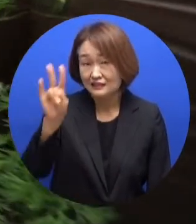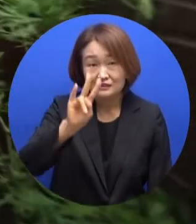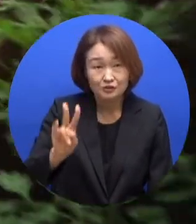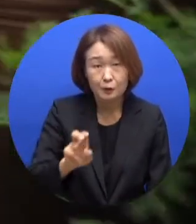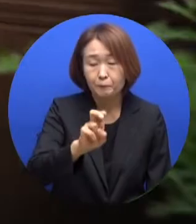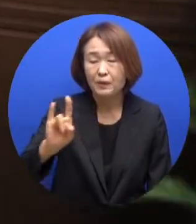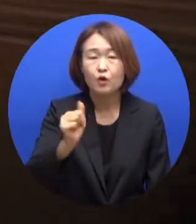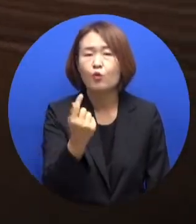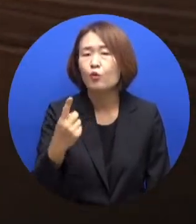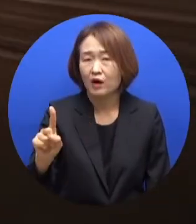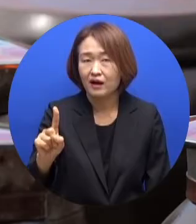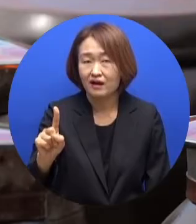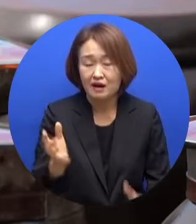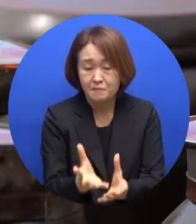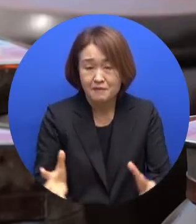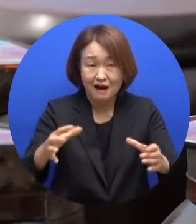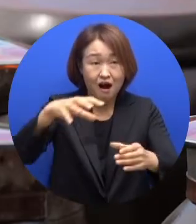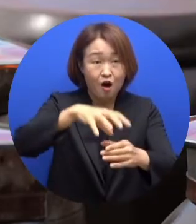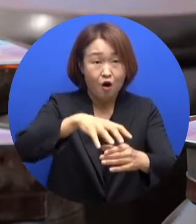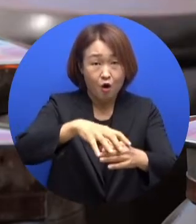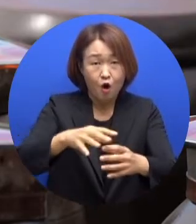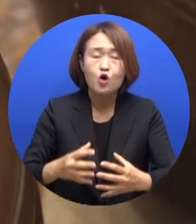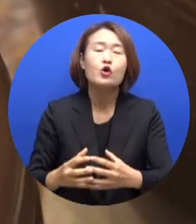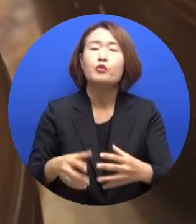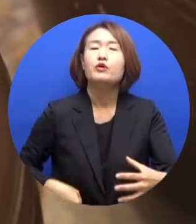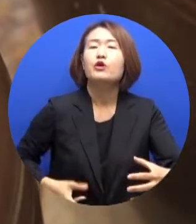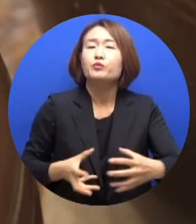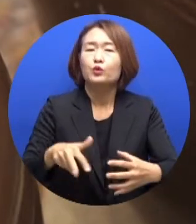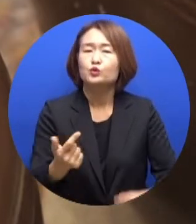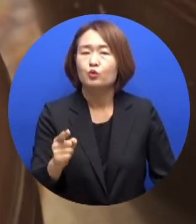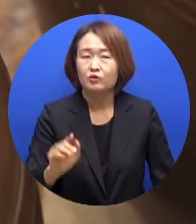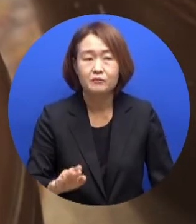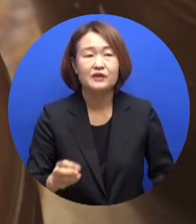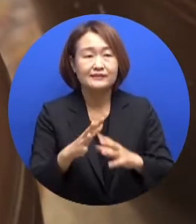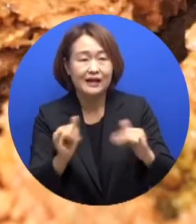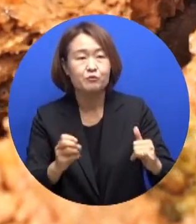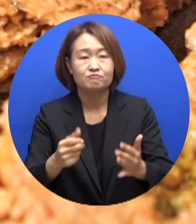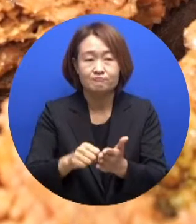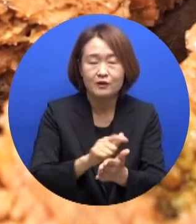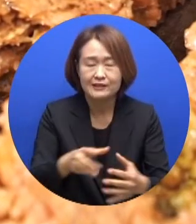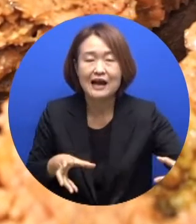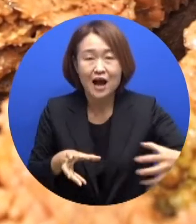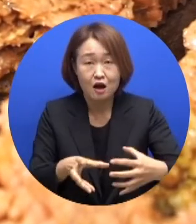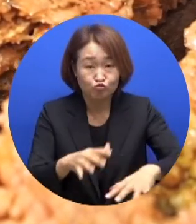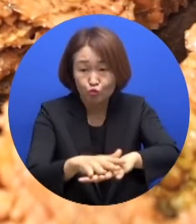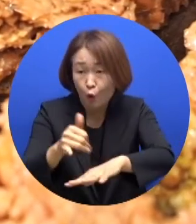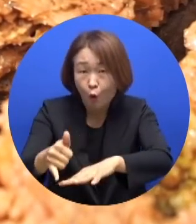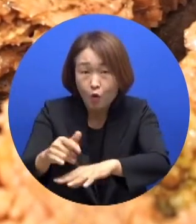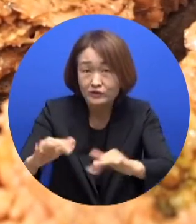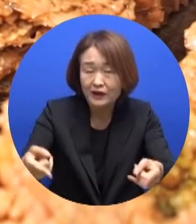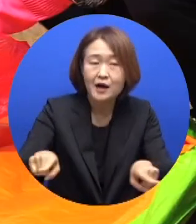시흥시 매화동 장독대 협동조합입니다. 지역의 인적, 물적 자원을 활용해 농가 소득과